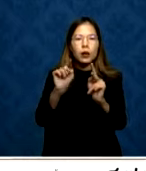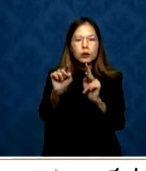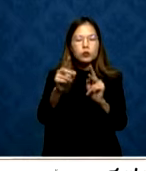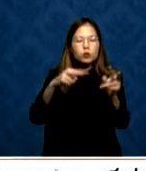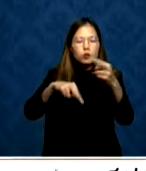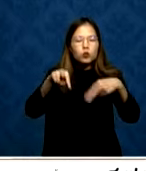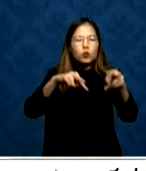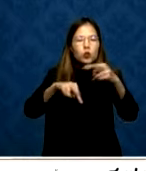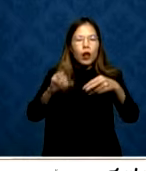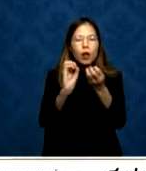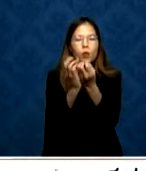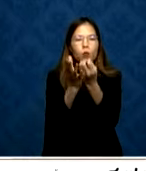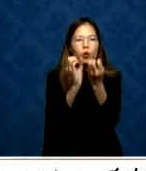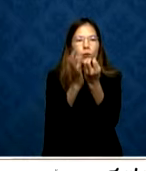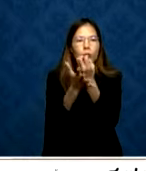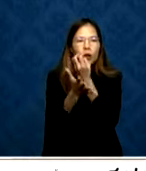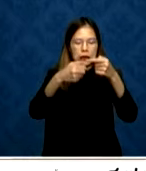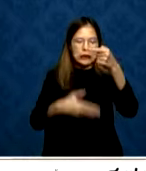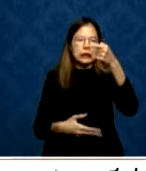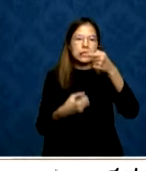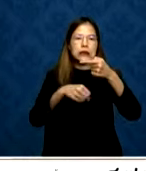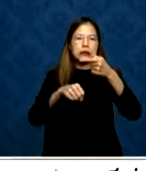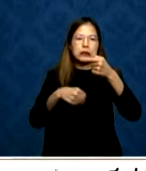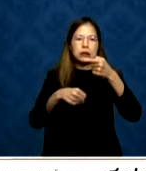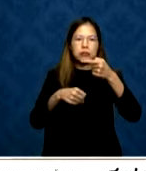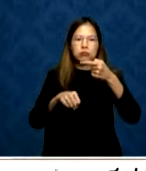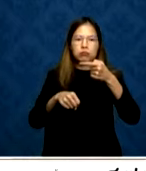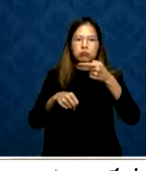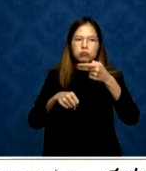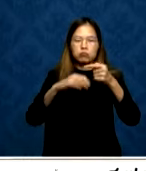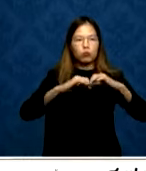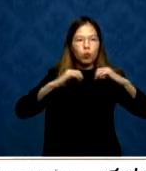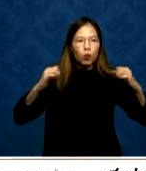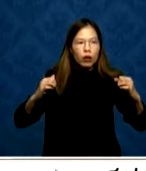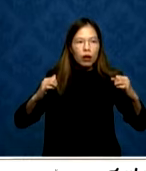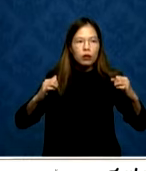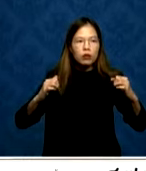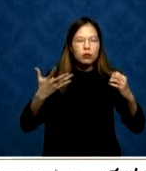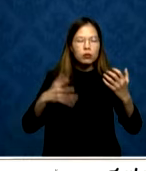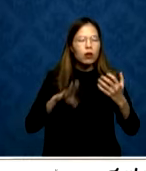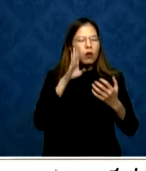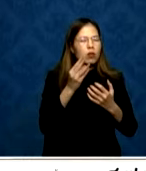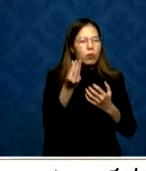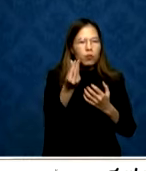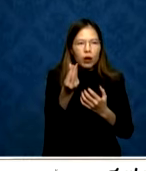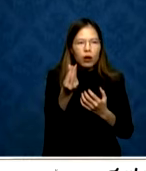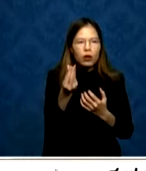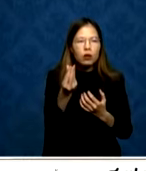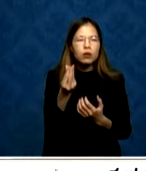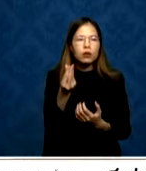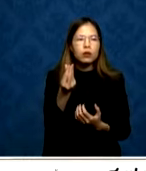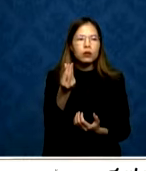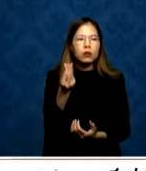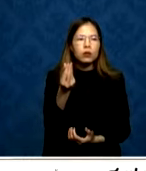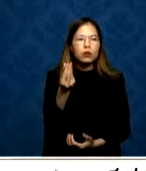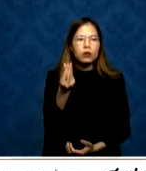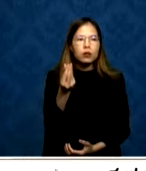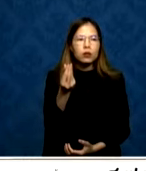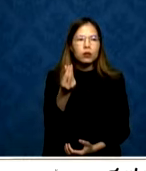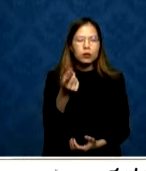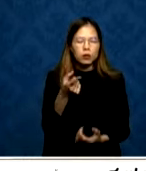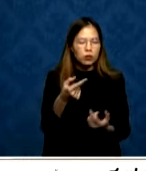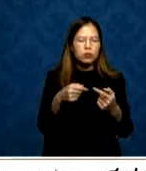แลผลไม้เพียงแค่10ชนิดด้วยกันไม่ว่าจะเป็นทุเรียนมังคุดลำไยก็1ใน10ของผลไม้นะ